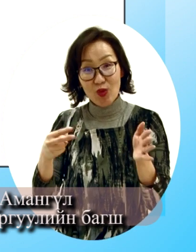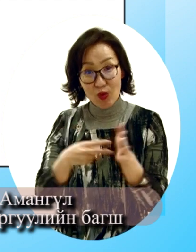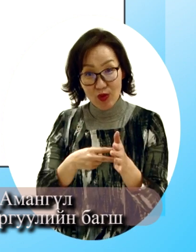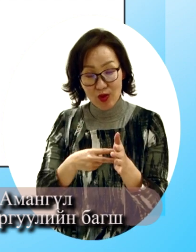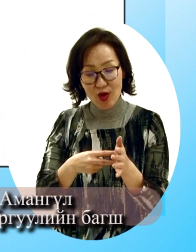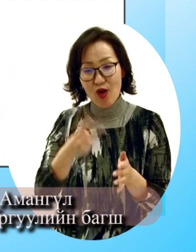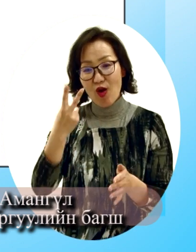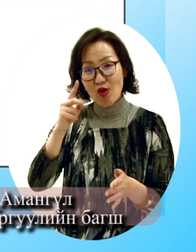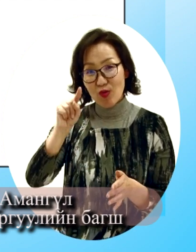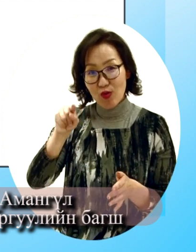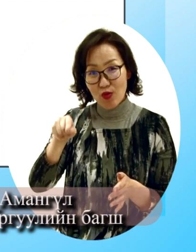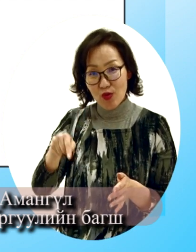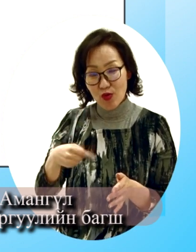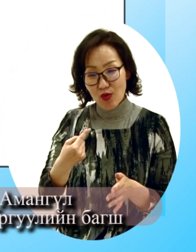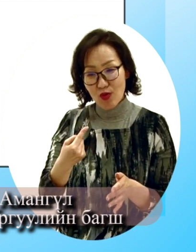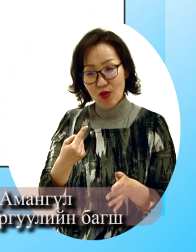2342-ні 1000-ға бөлеміз.